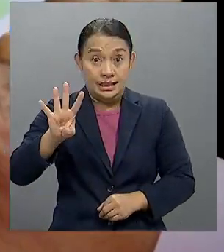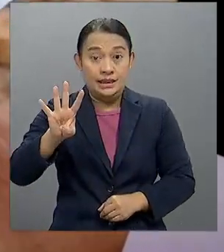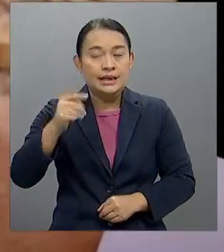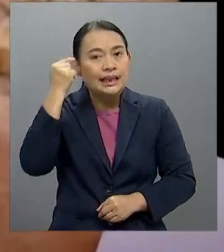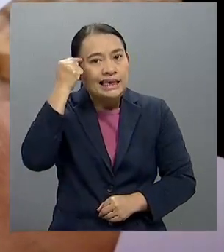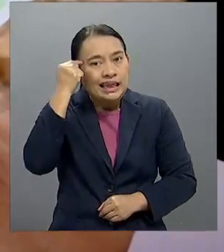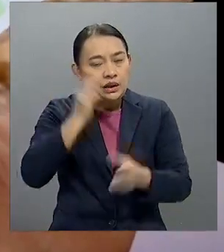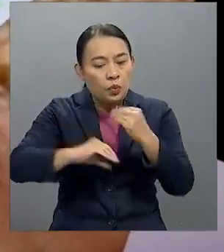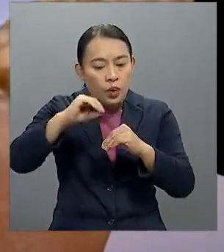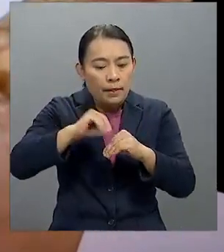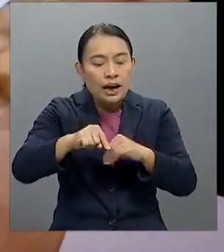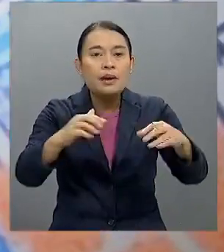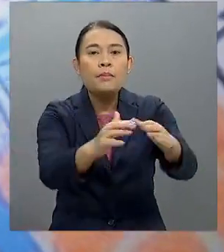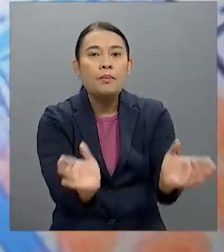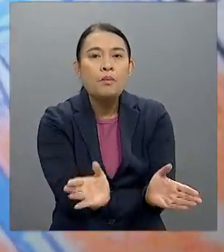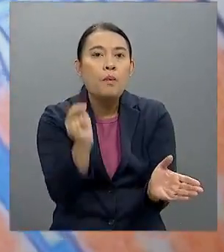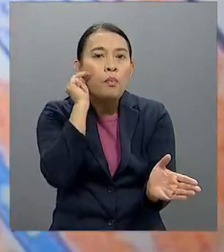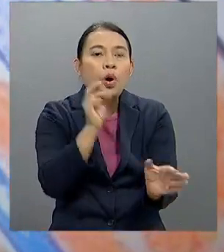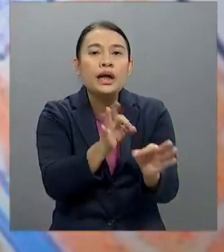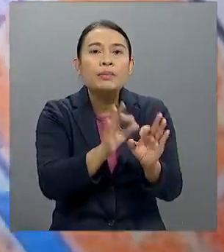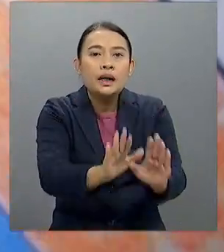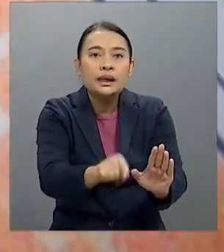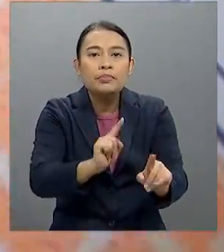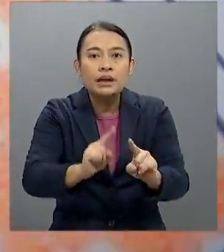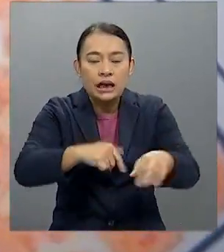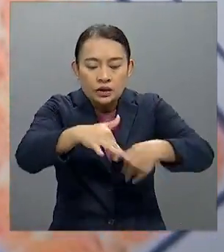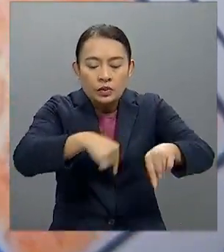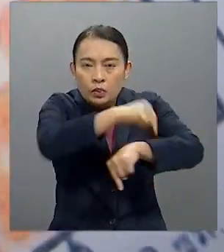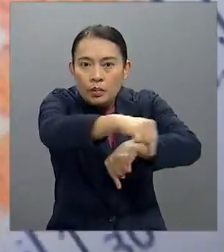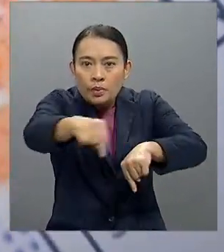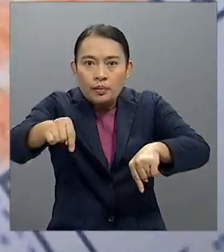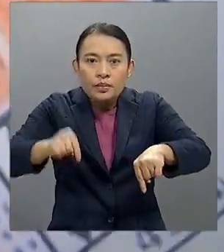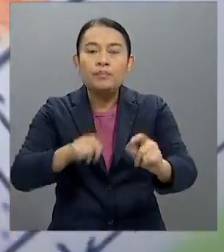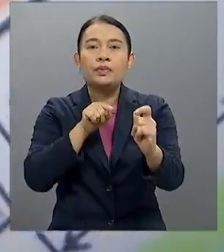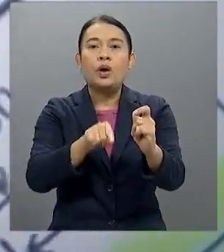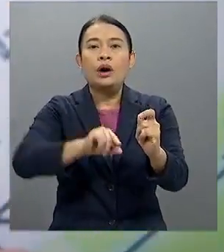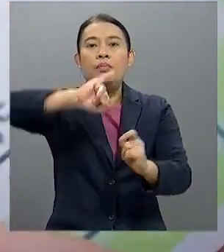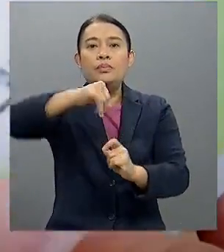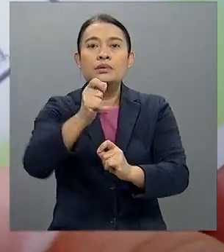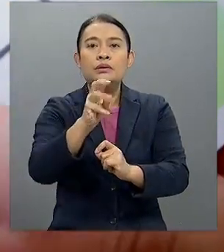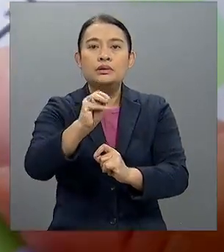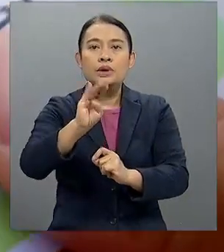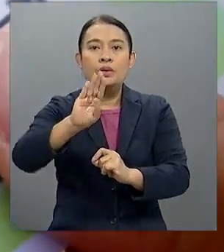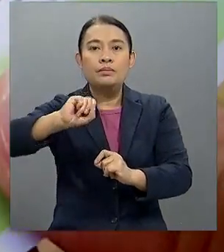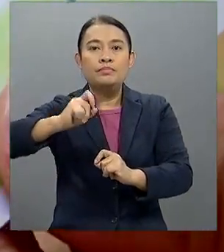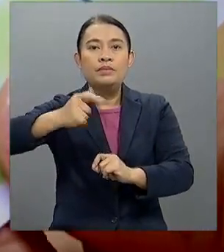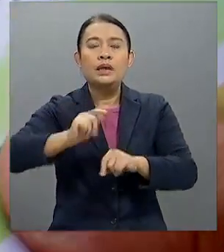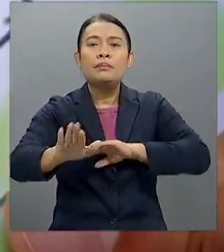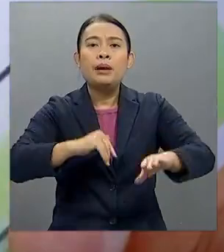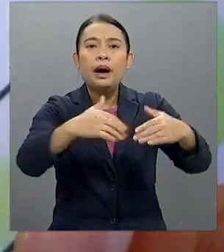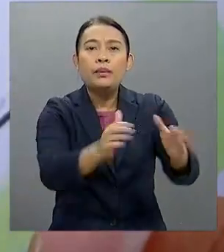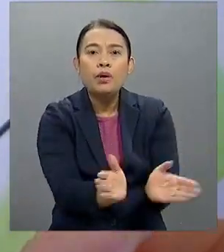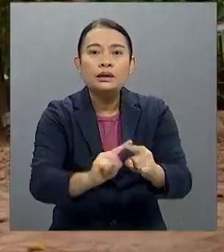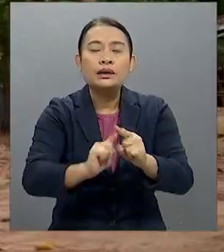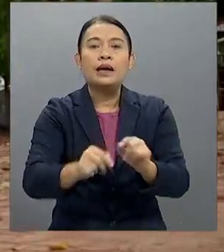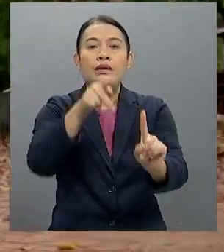าณบ่อน้ำใต้ดินในทุกหมู่บ้านของอำเภอจอมบึงให้ได้มากกว่า 1,000 บ่อคาดว่าในอีก 2-3 ปีข้างหน้